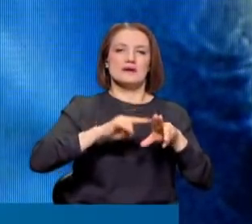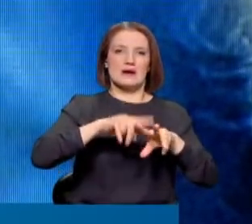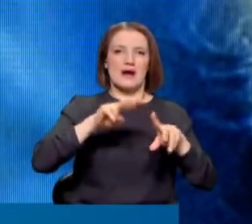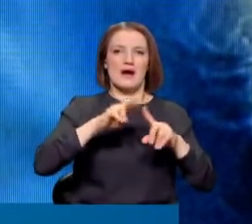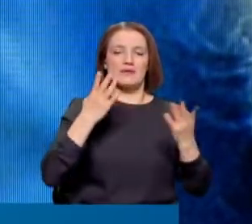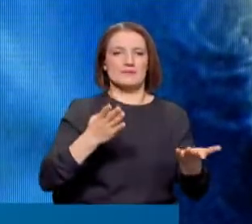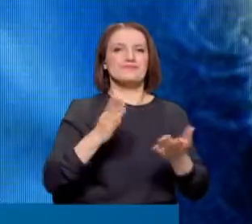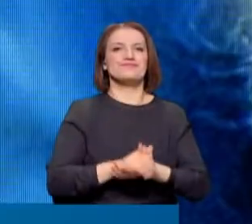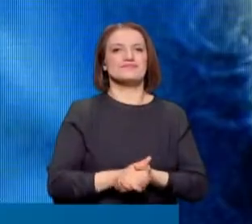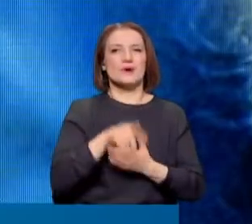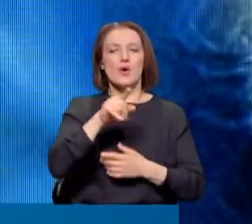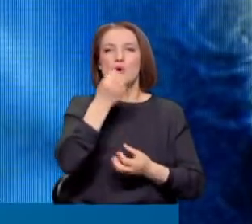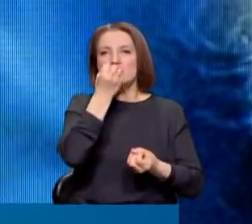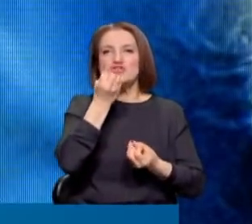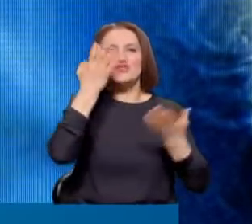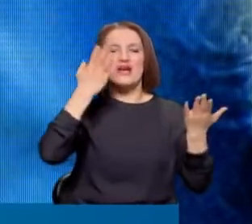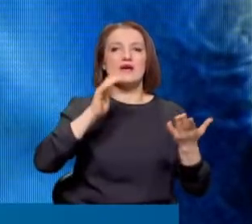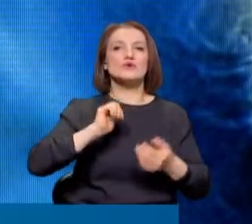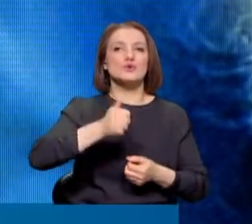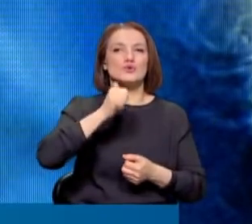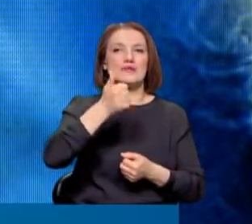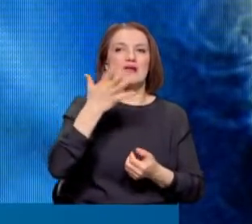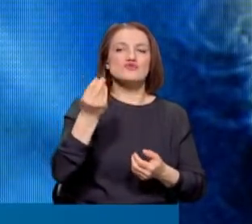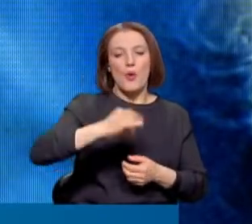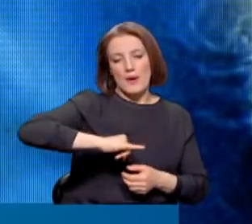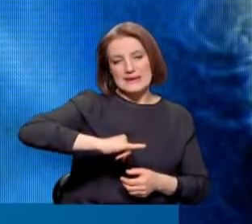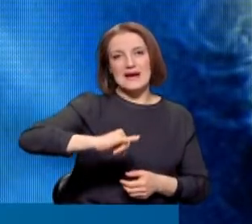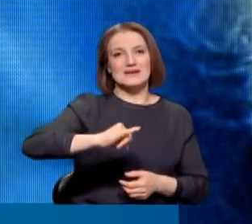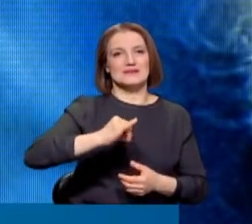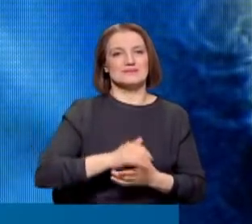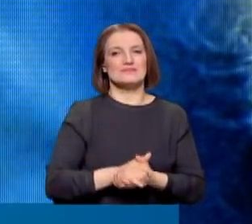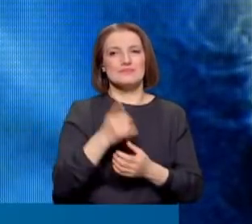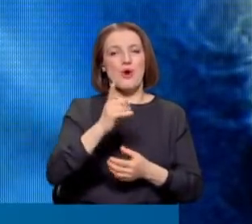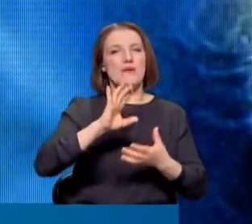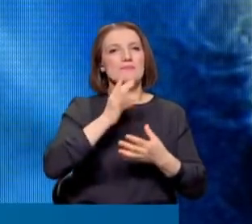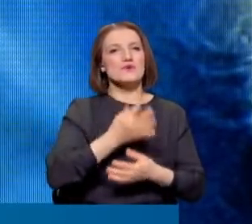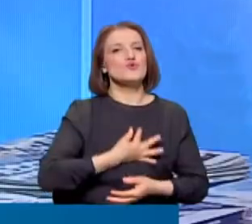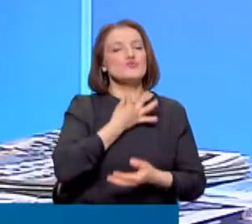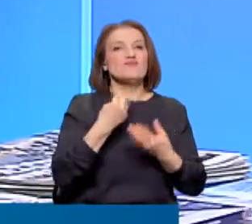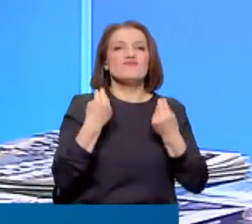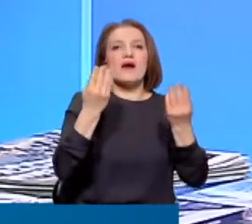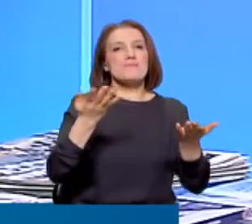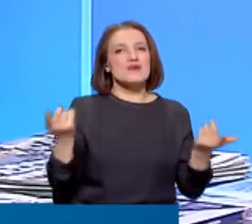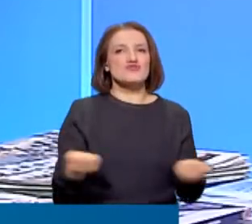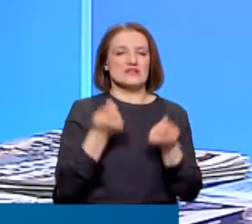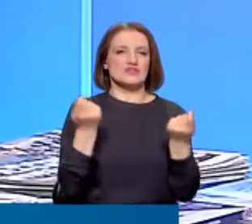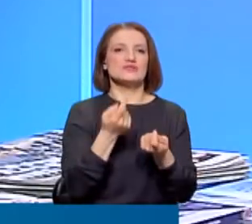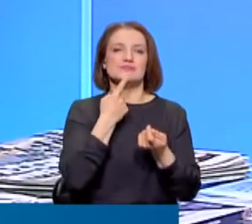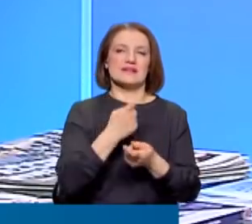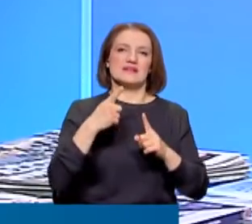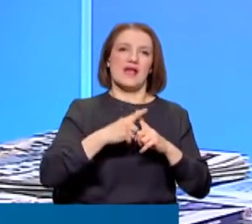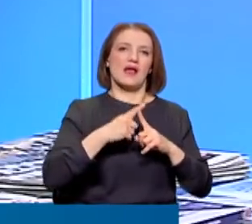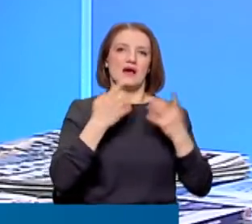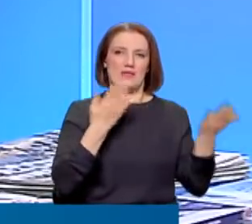Takıp oynayacağız O zaman o çiçekler Günler Çok Yakın işte böyle bir umut vermeye çalıştım dedi